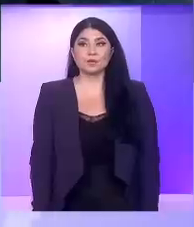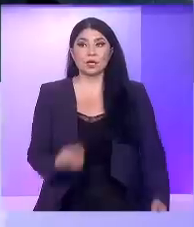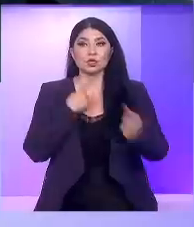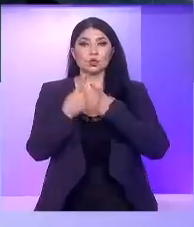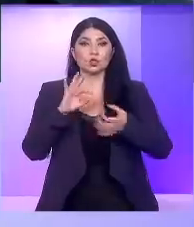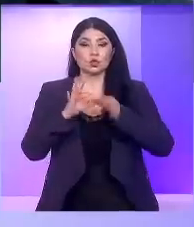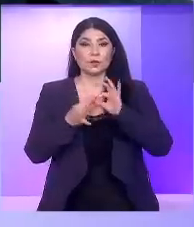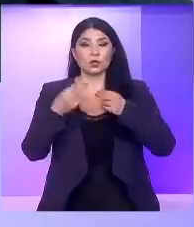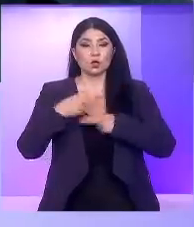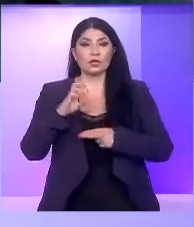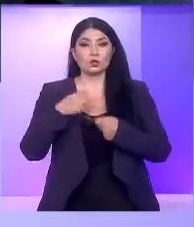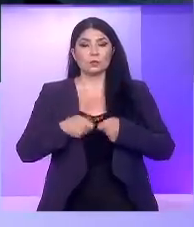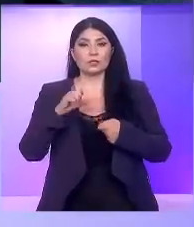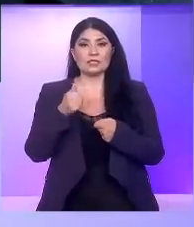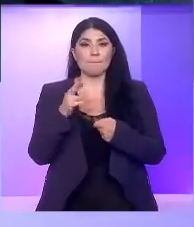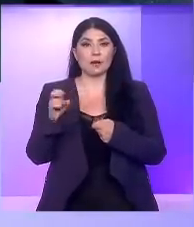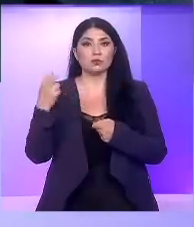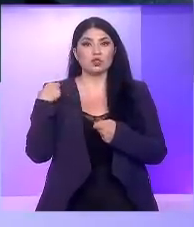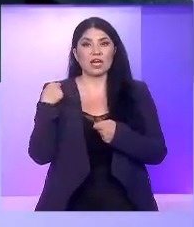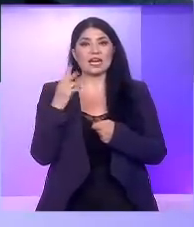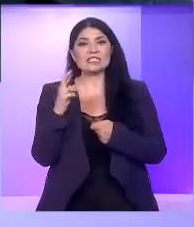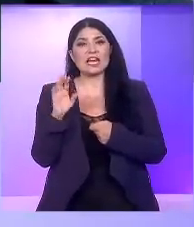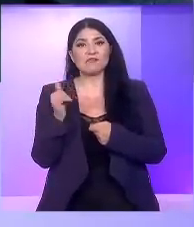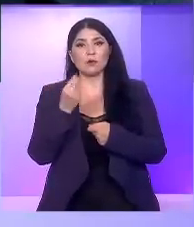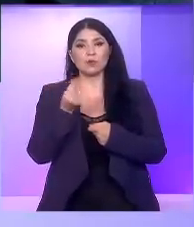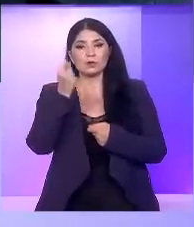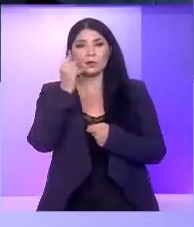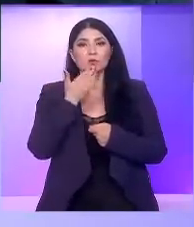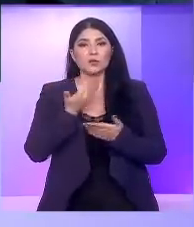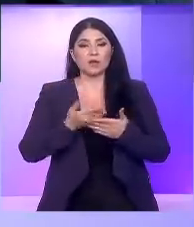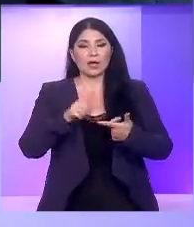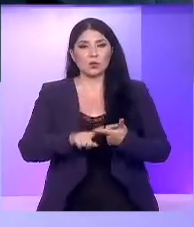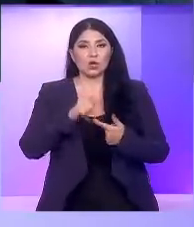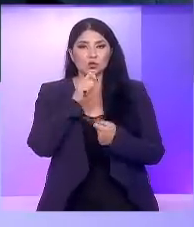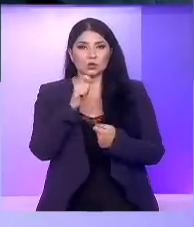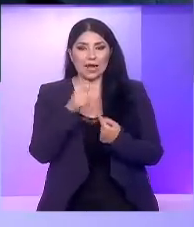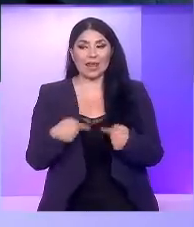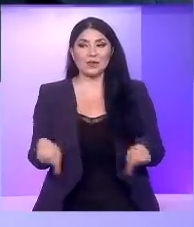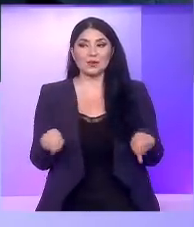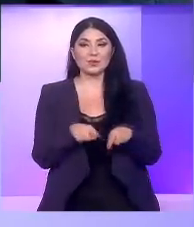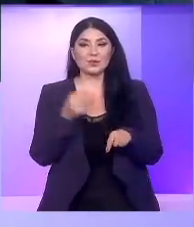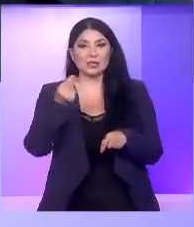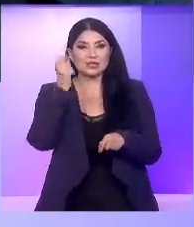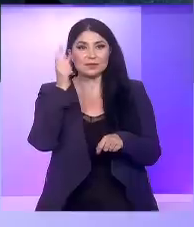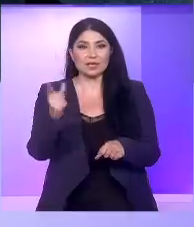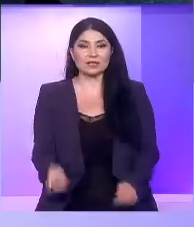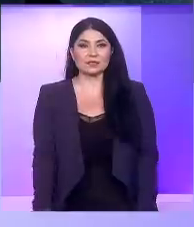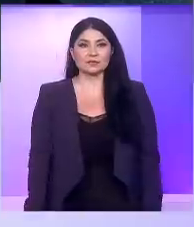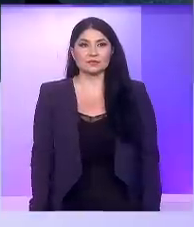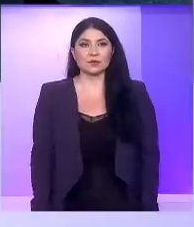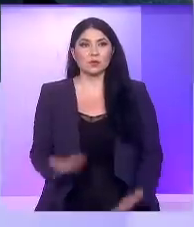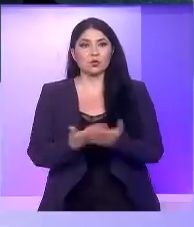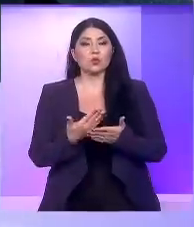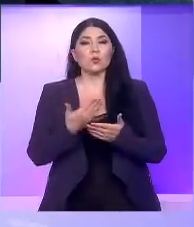Dezbatem subiectul în continuare cu domnul Cristian Barbu, general în rezervă. Bună dimineața, mulțumesc pentru intervenția la noi în jurnal. Bună dimineața, mulțumesc pentru